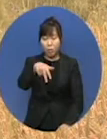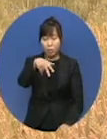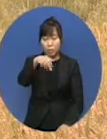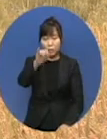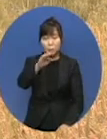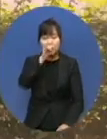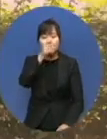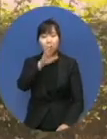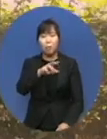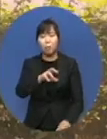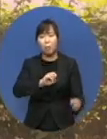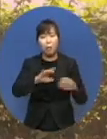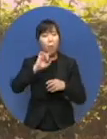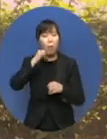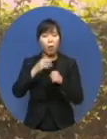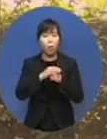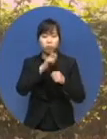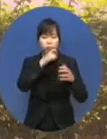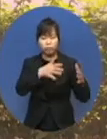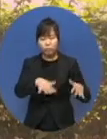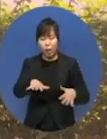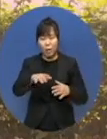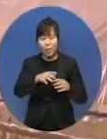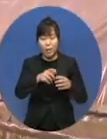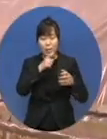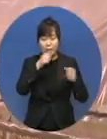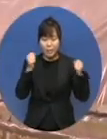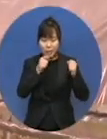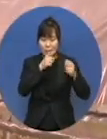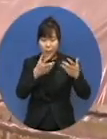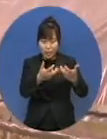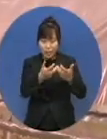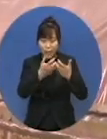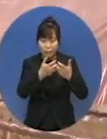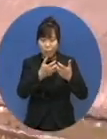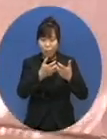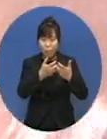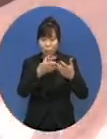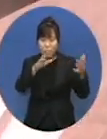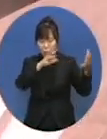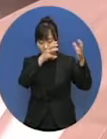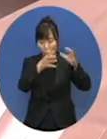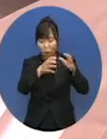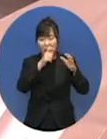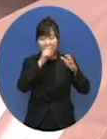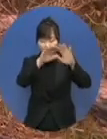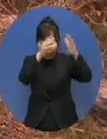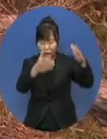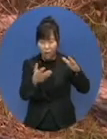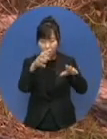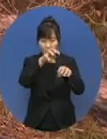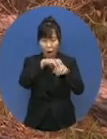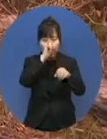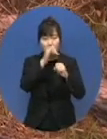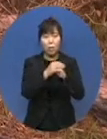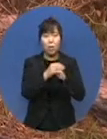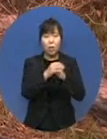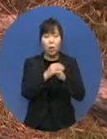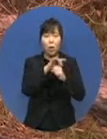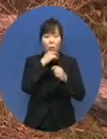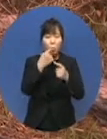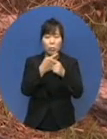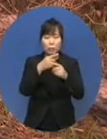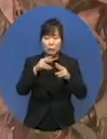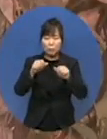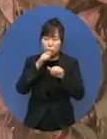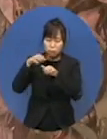못 냅니다. 물살에 휘말린 대형 냉장고가 철조 우타리에 아슬하게 걸려 있습니다. 고추밭은 흙탕물에